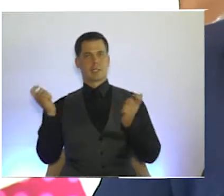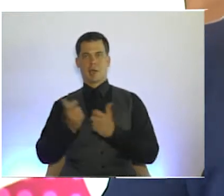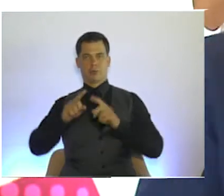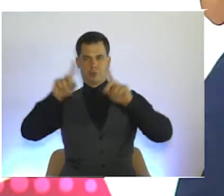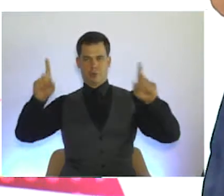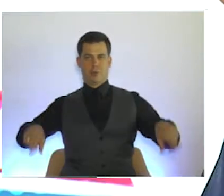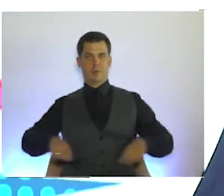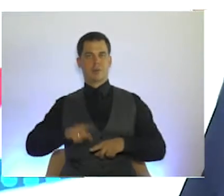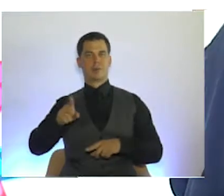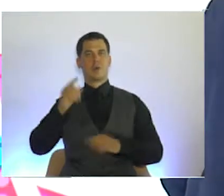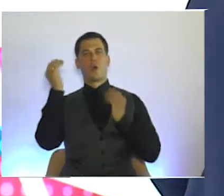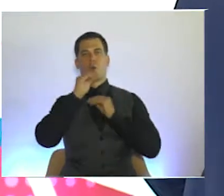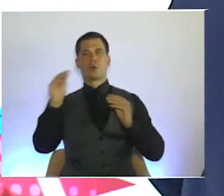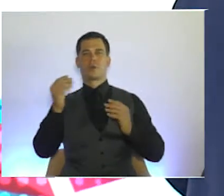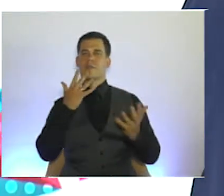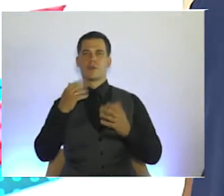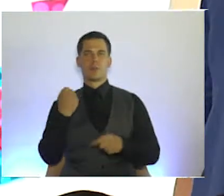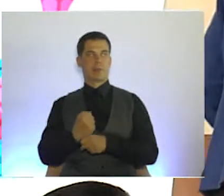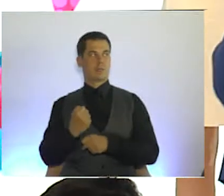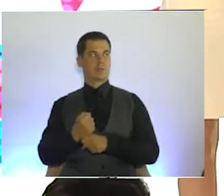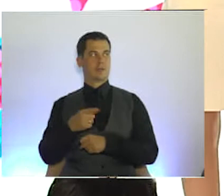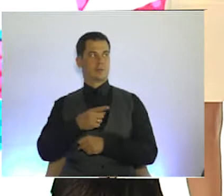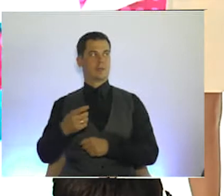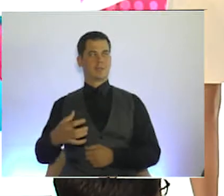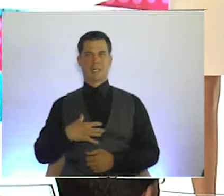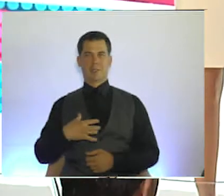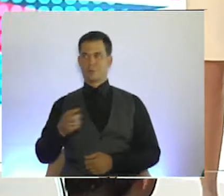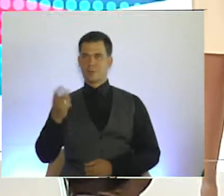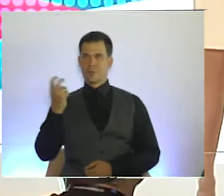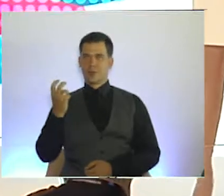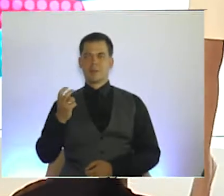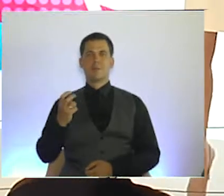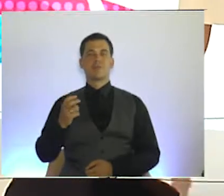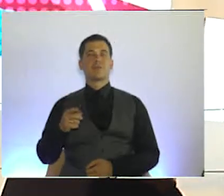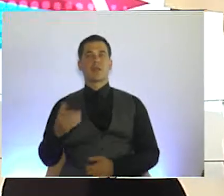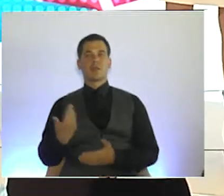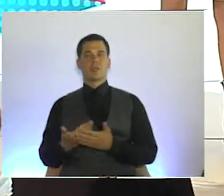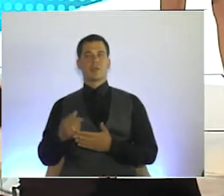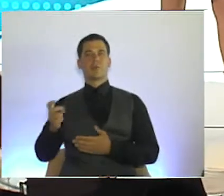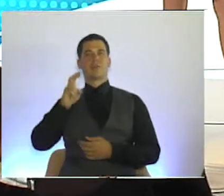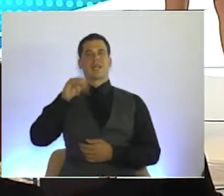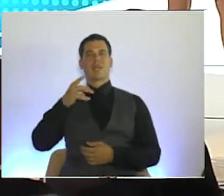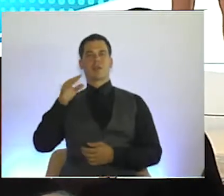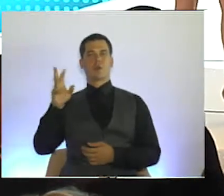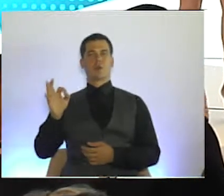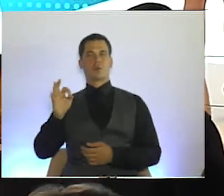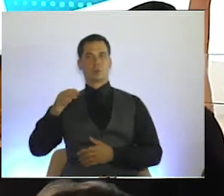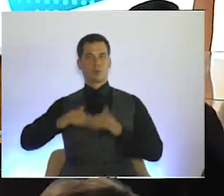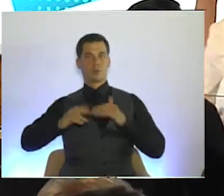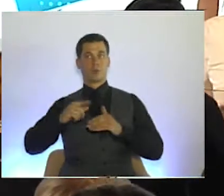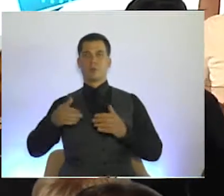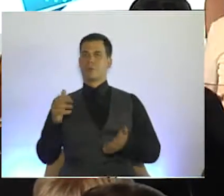Unijnych. Zapraszamy od razu pani Elżbieto, prosimy o zajmowanie miejsc. Pani Joanna Średnicka, dyrektor zarządzająca pracownią gier szkoleniowych.